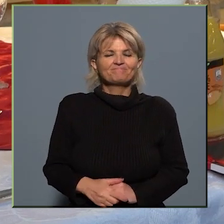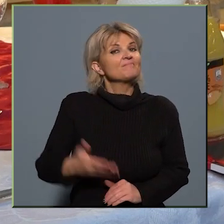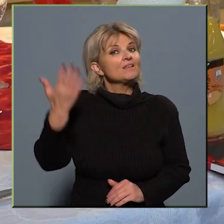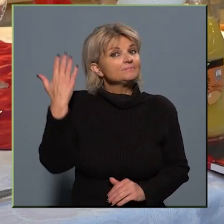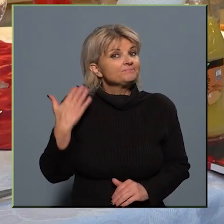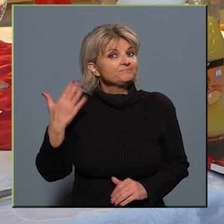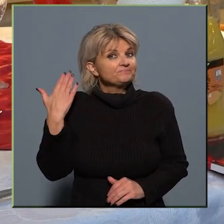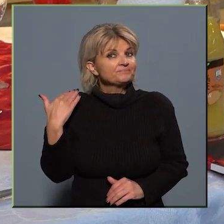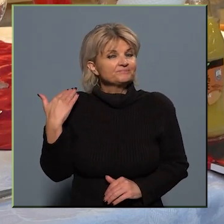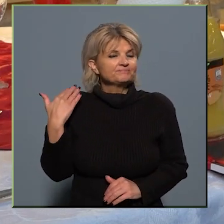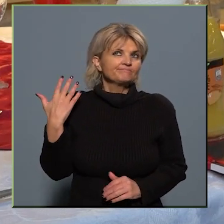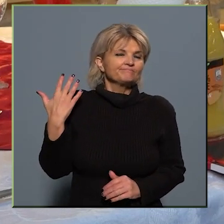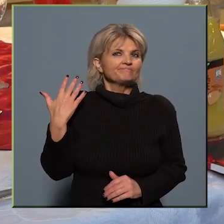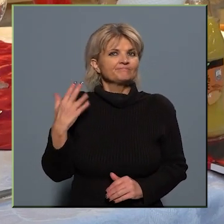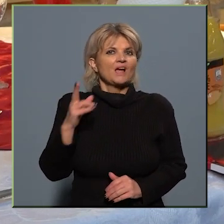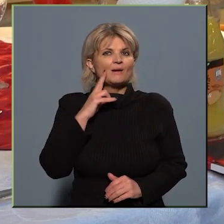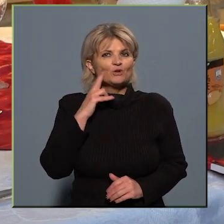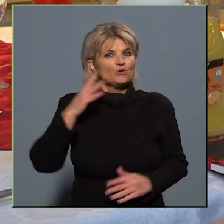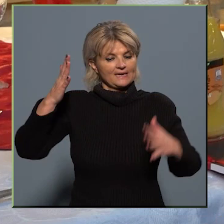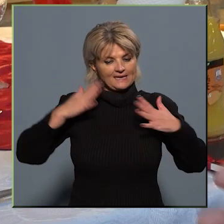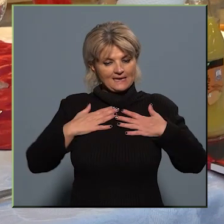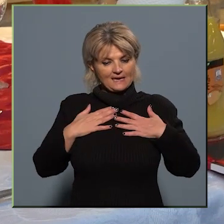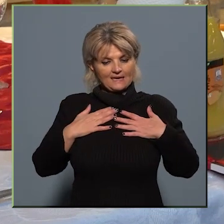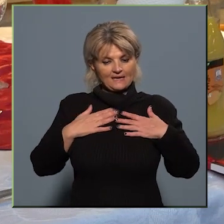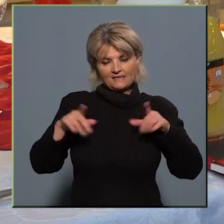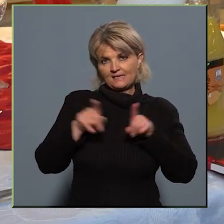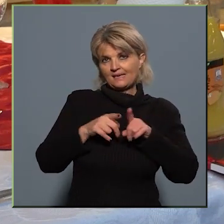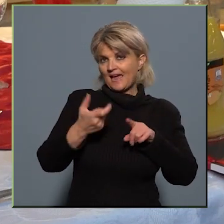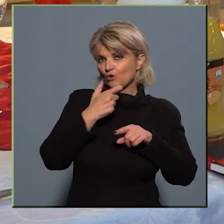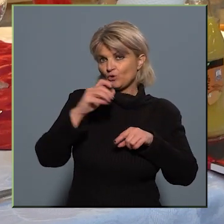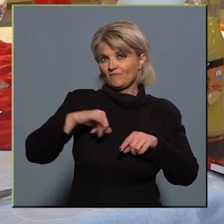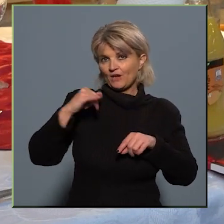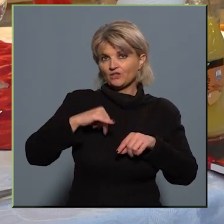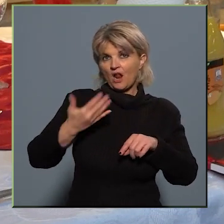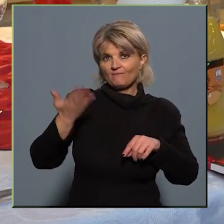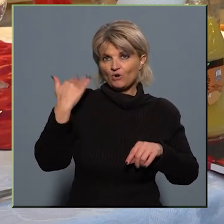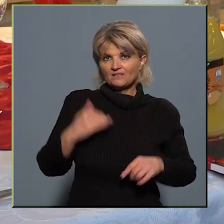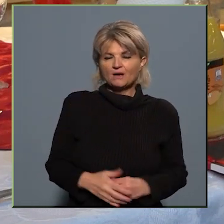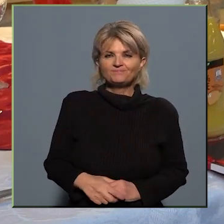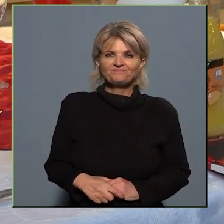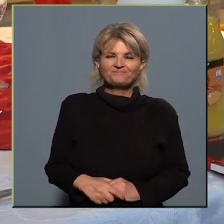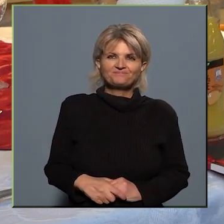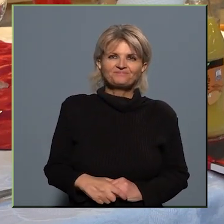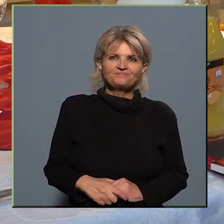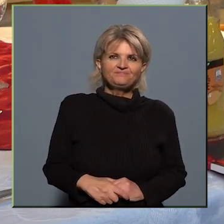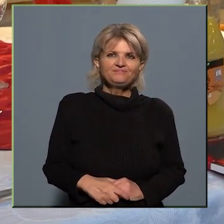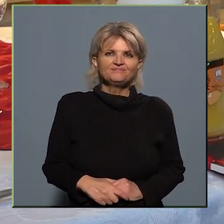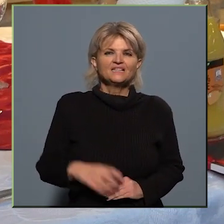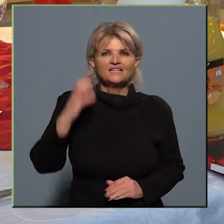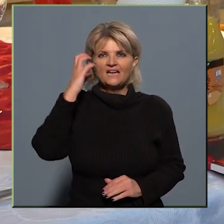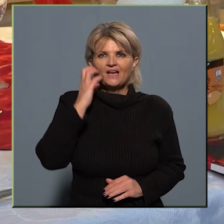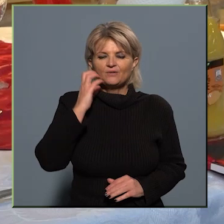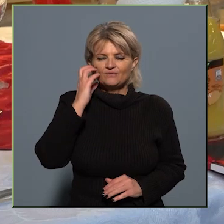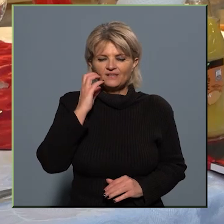az időben, amikor én ilyen korú fiatal voltam, hát ugye akkor még nem, vidéken